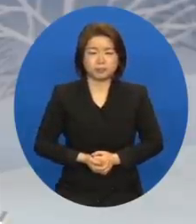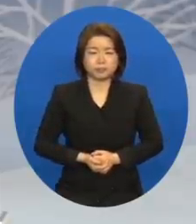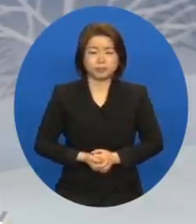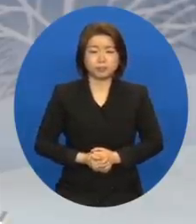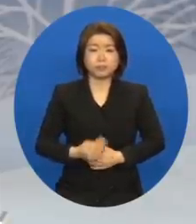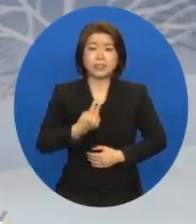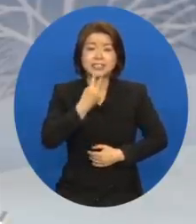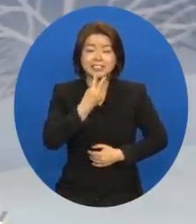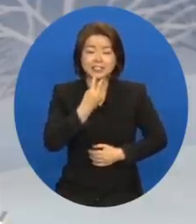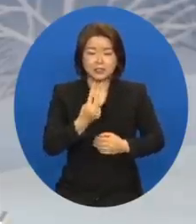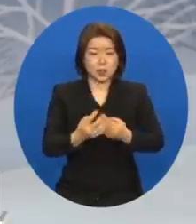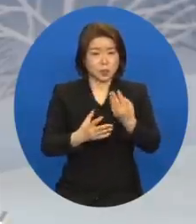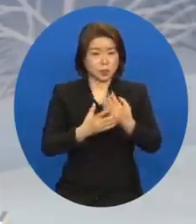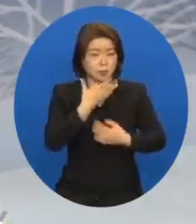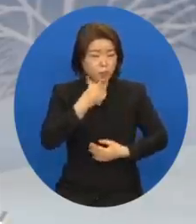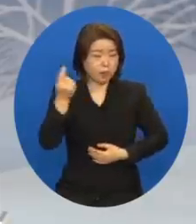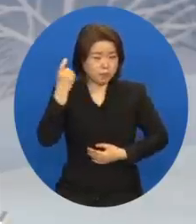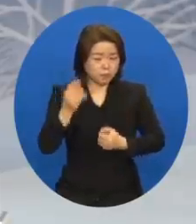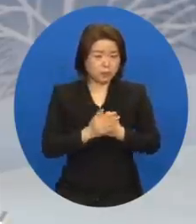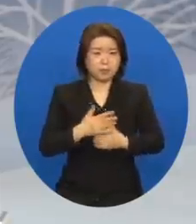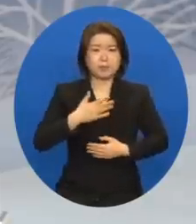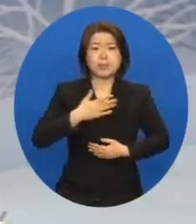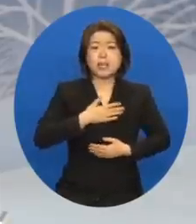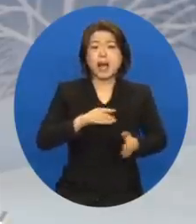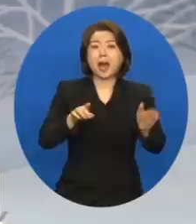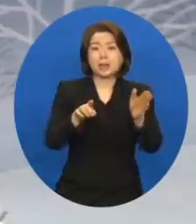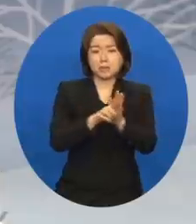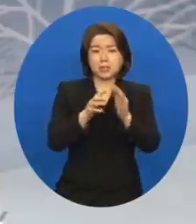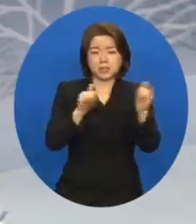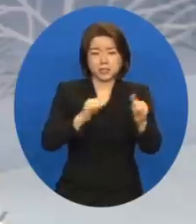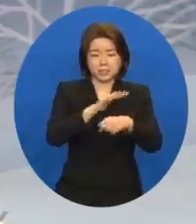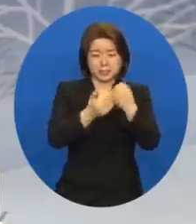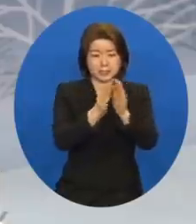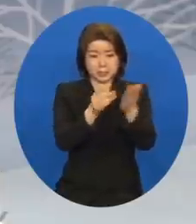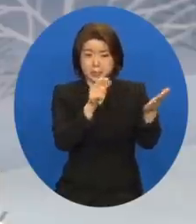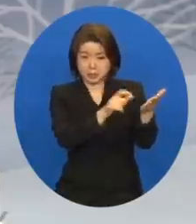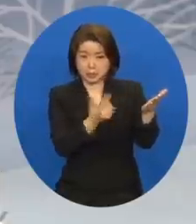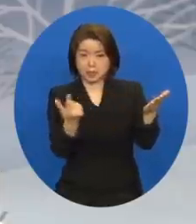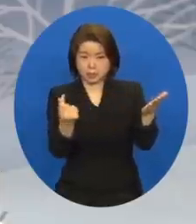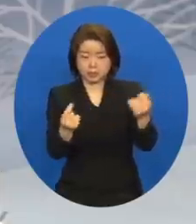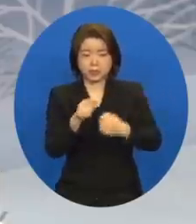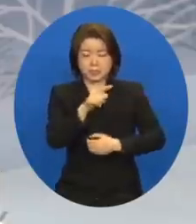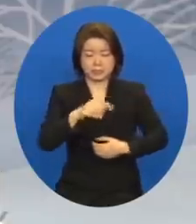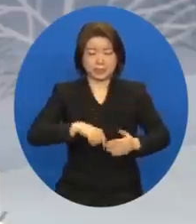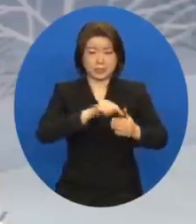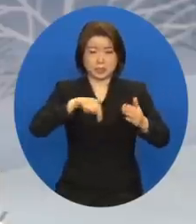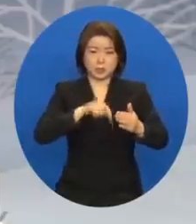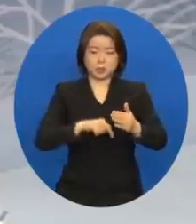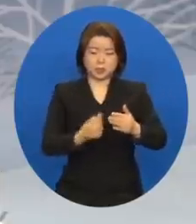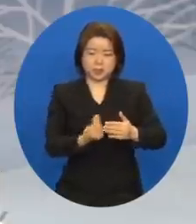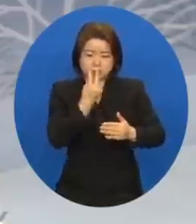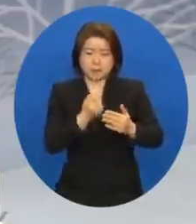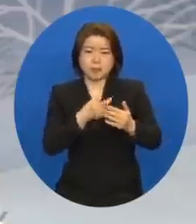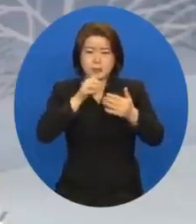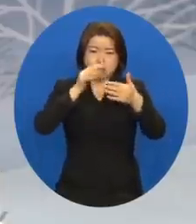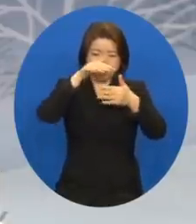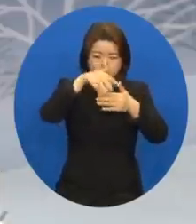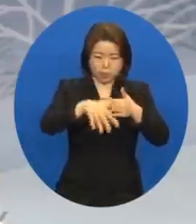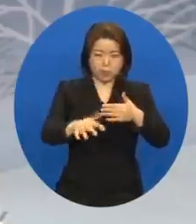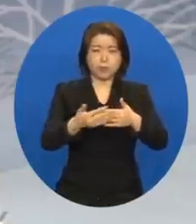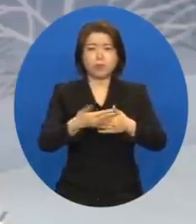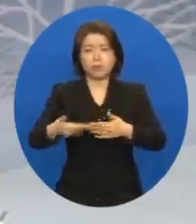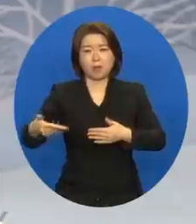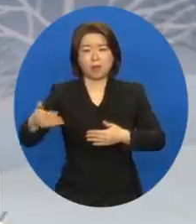요한복음 7장 38절에 나를 믿는 자는 성경의 이름과 같이 그 배에서 생수의 강이 흘러나오리라.